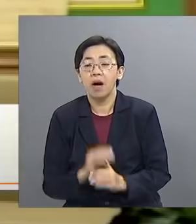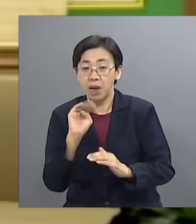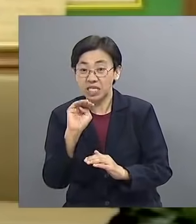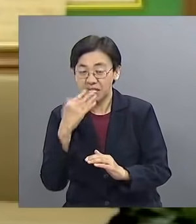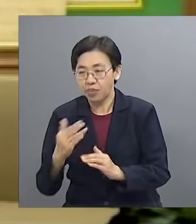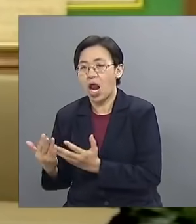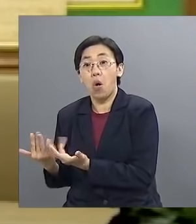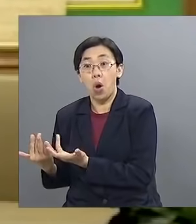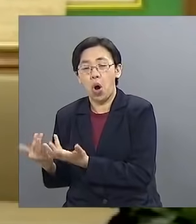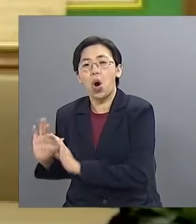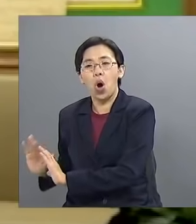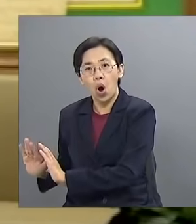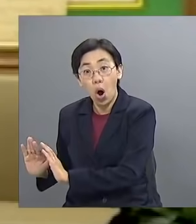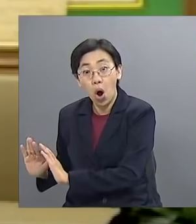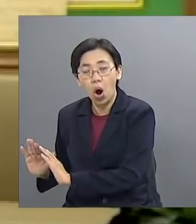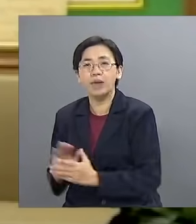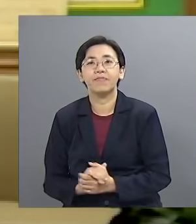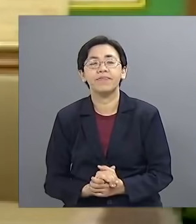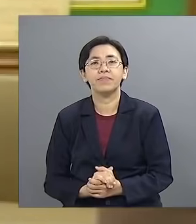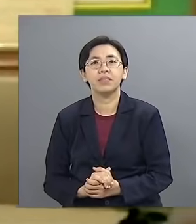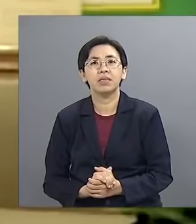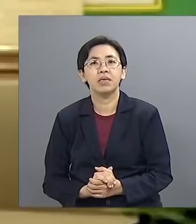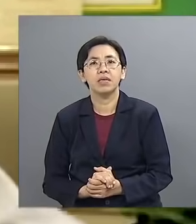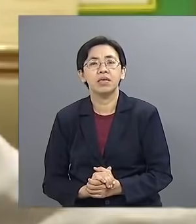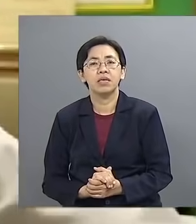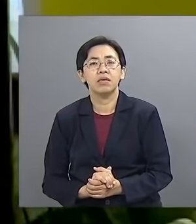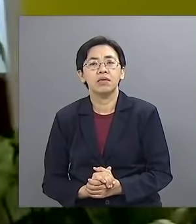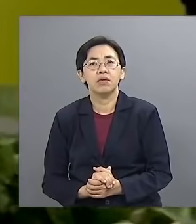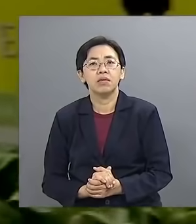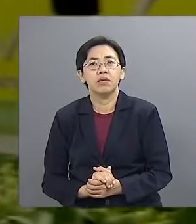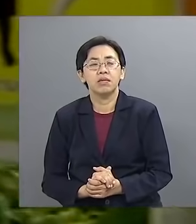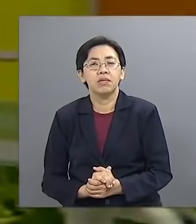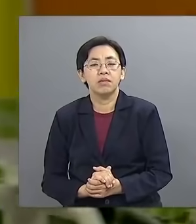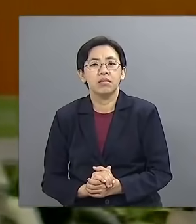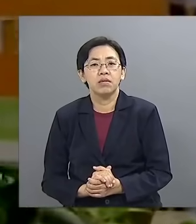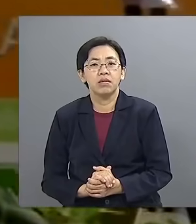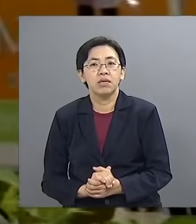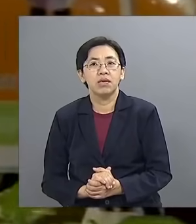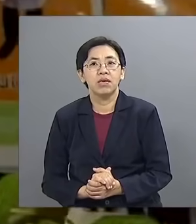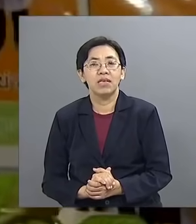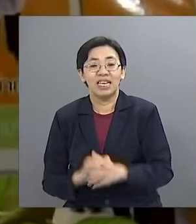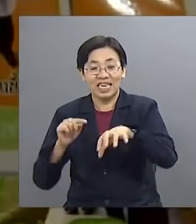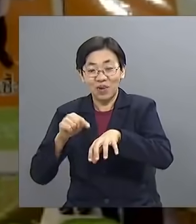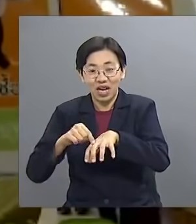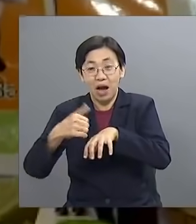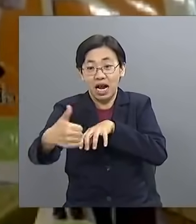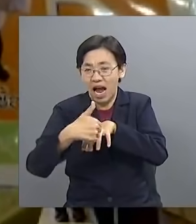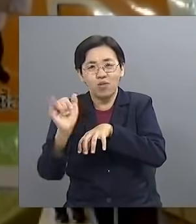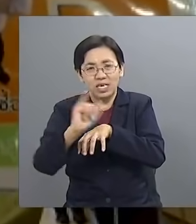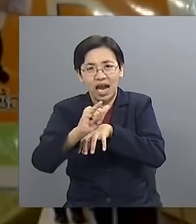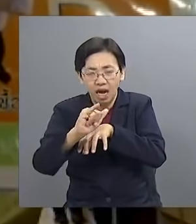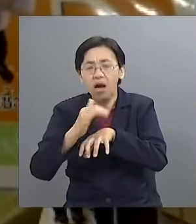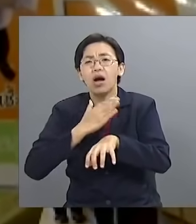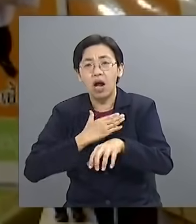จะแบ่งเป็นทีมตั้งแต่แรกเลยครับอย่าง A เราจะคอยวัดลูกค้าวัดไข้นะครับก่อนที่จะเข้าแล้วก็เราจะสแกน